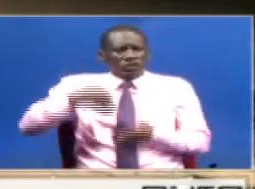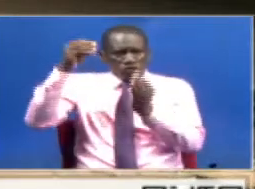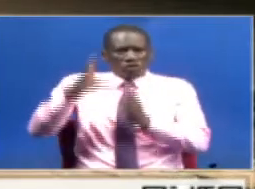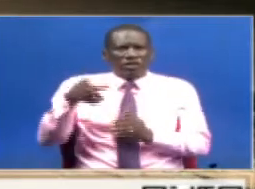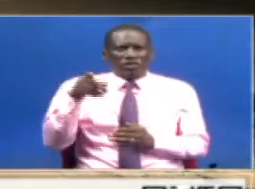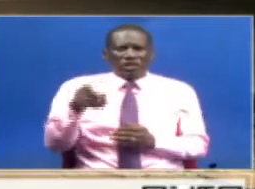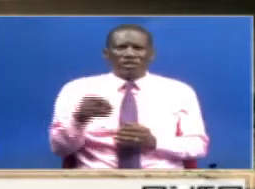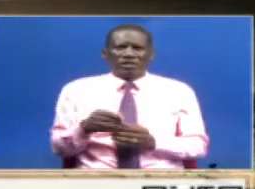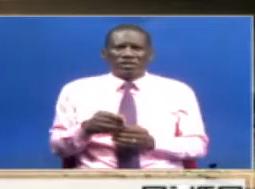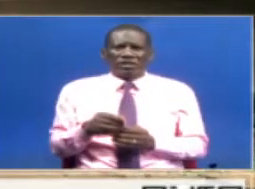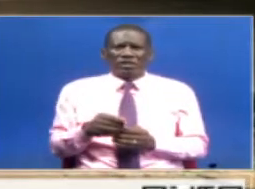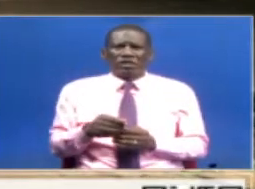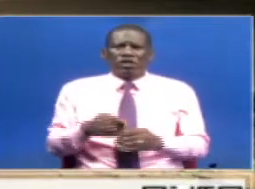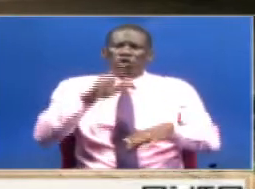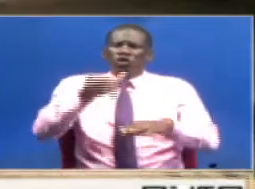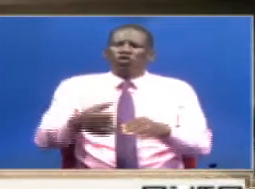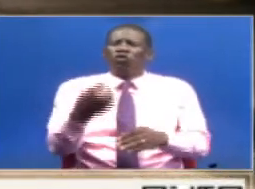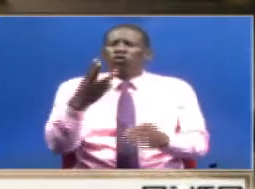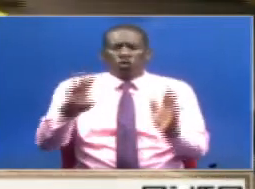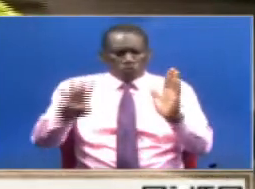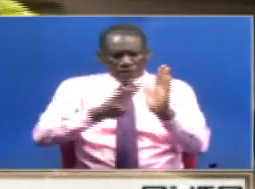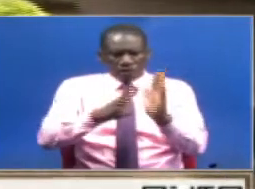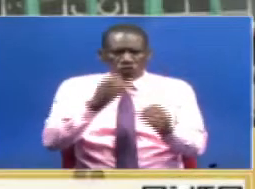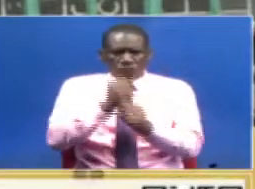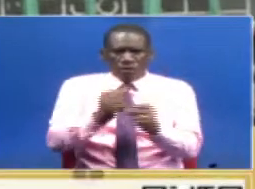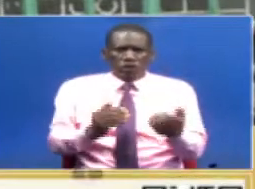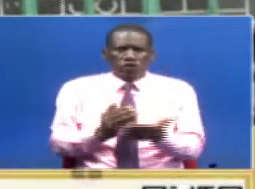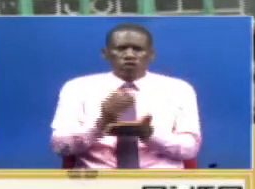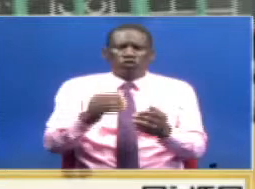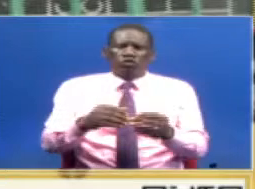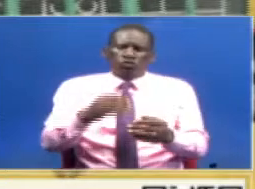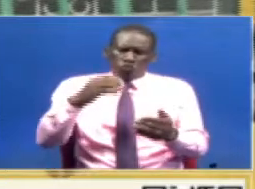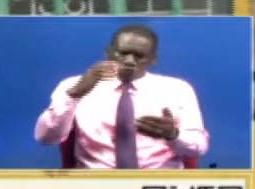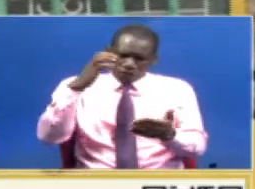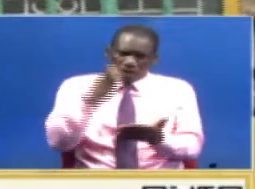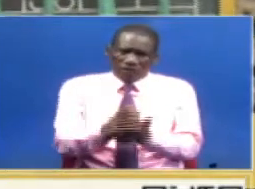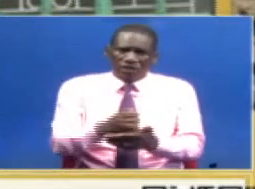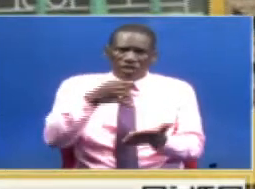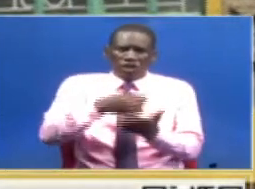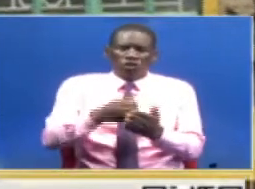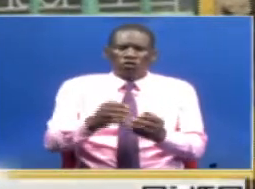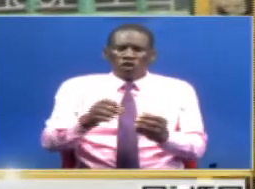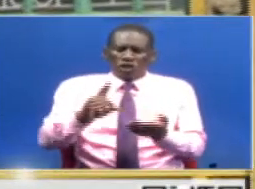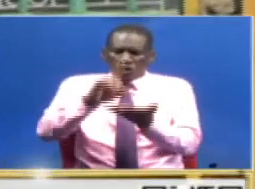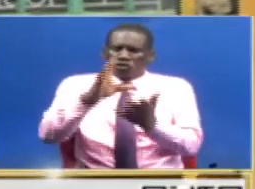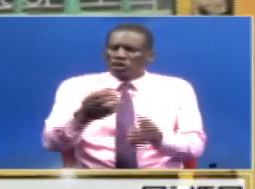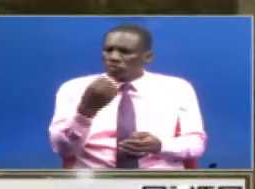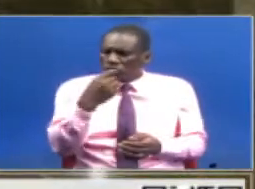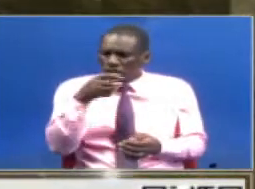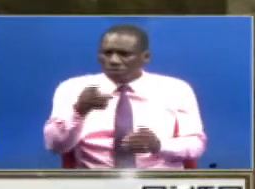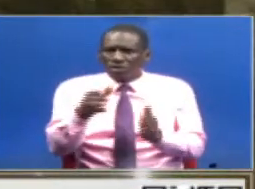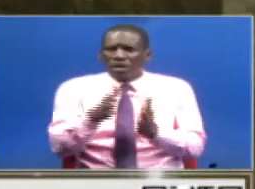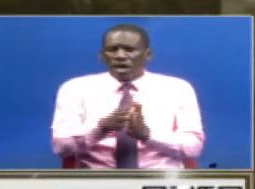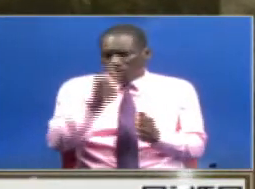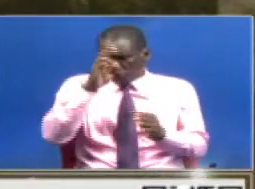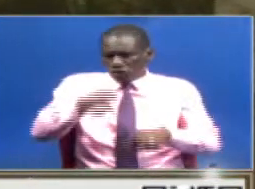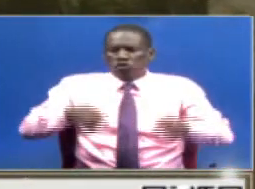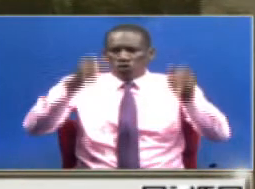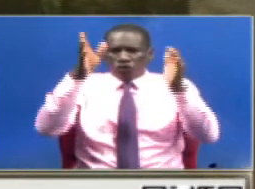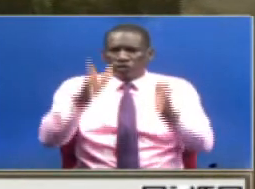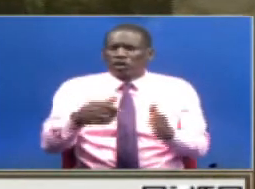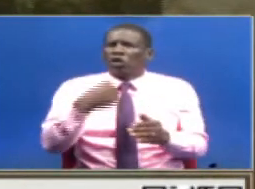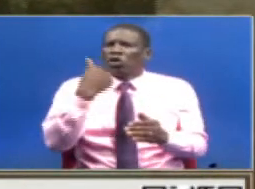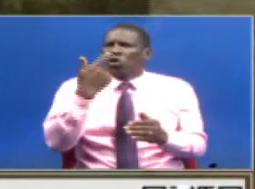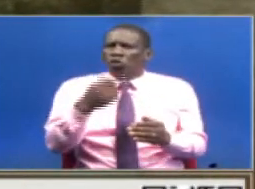huyo aliita mashahidi wanne kuhakikisha kauli yake, akiwemo daktari ambaye alimtibu na afisa wa polisi